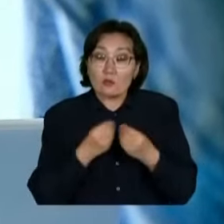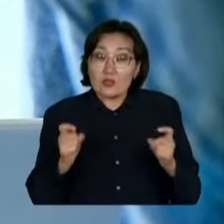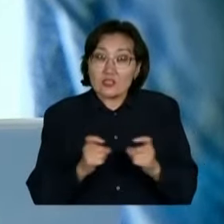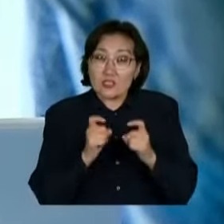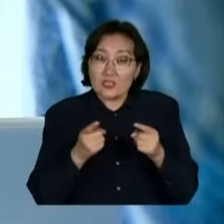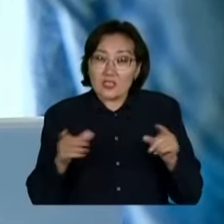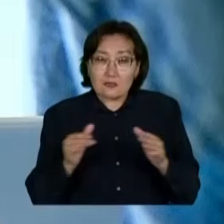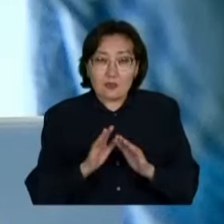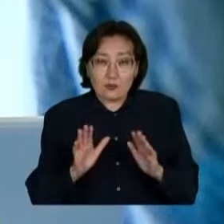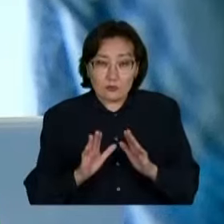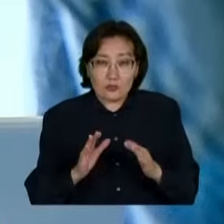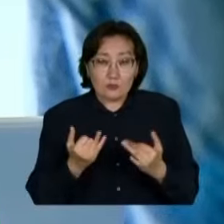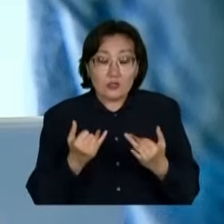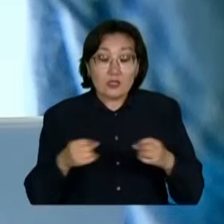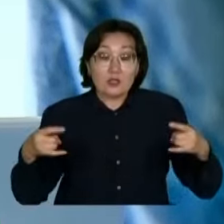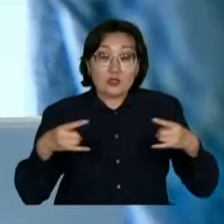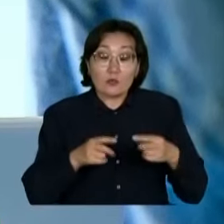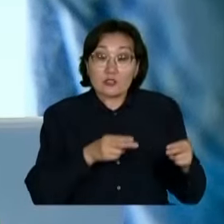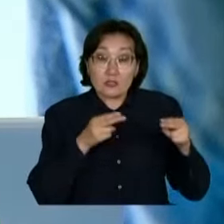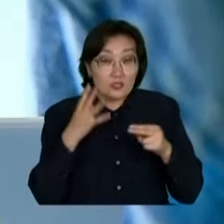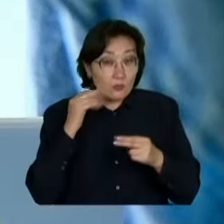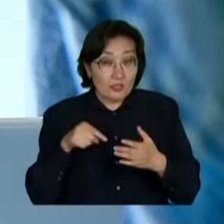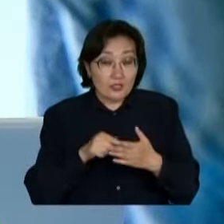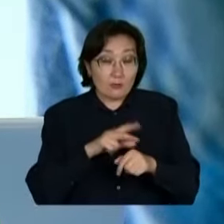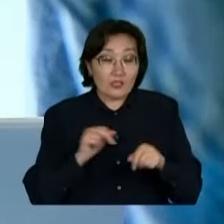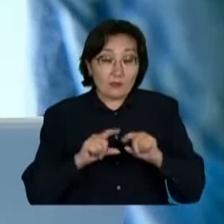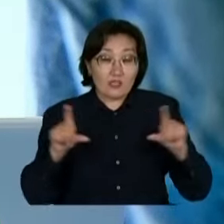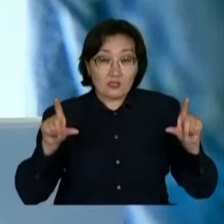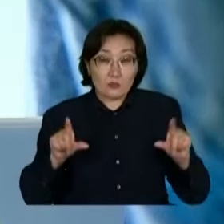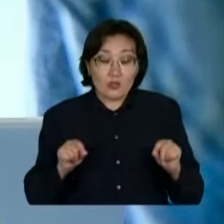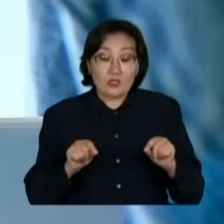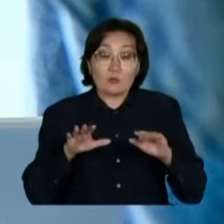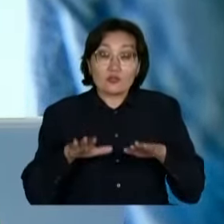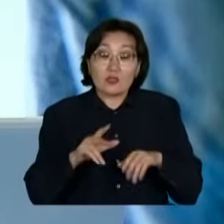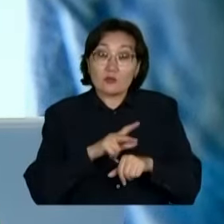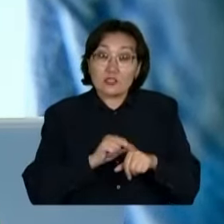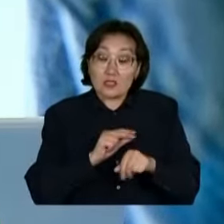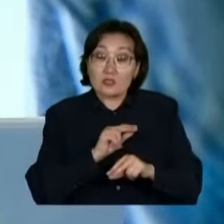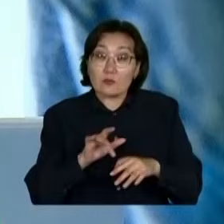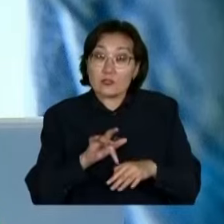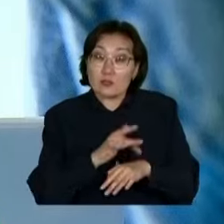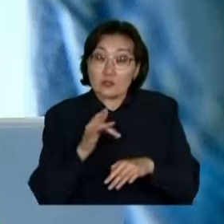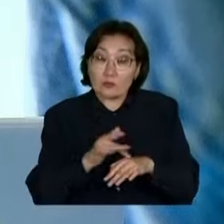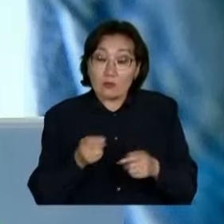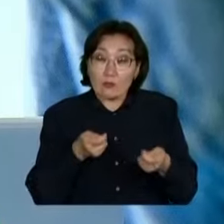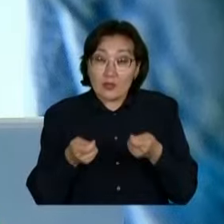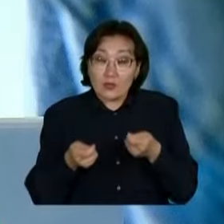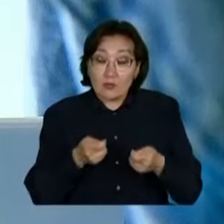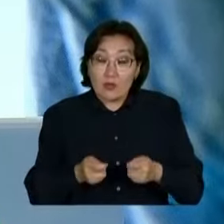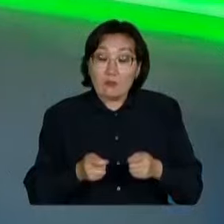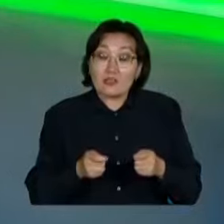неге азаяр емес? Бұл жөнінде студиямызға келген Алматы қалалық полиция департаменті жергілікті полиция қызметі басқармасы бастығының